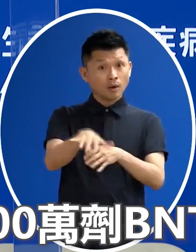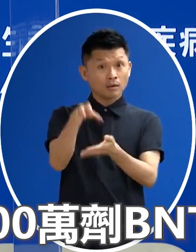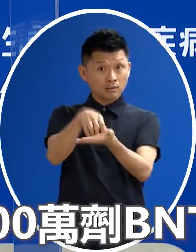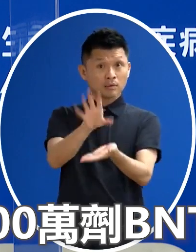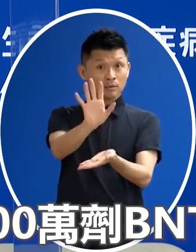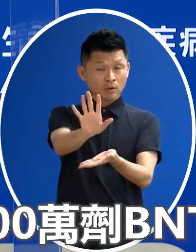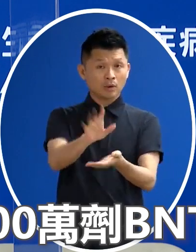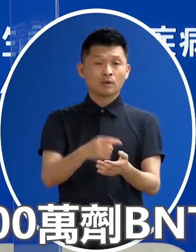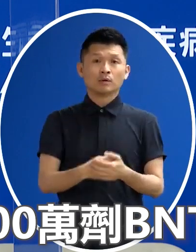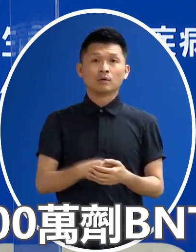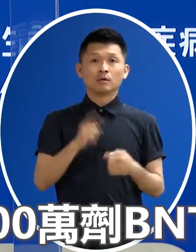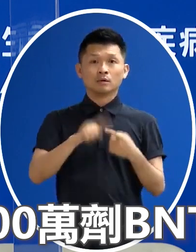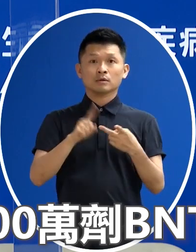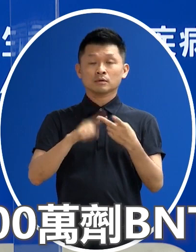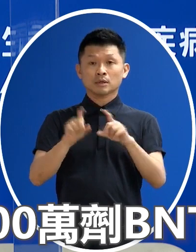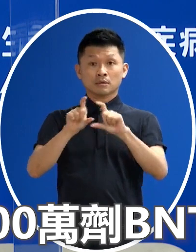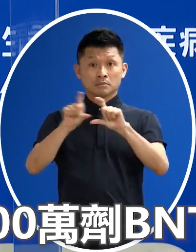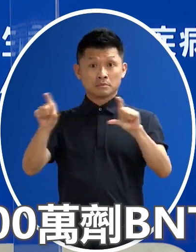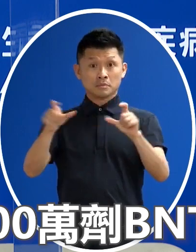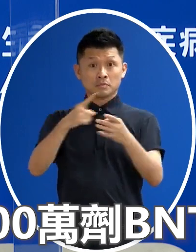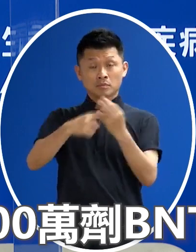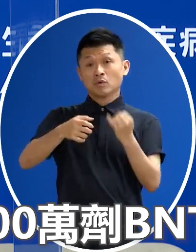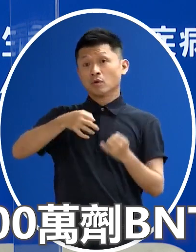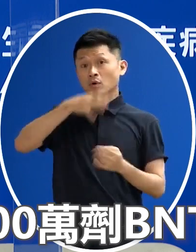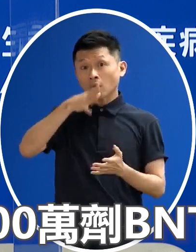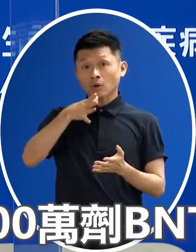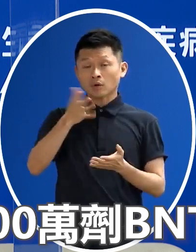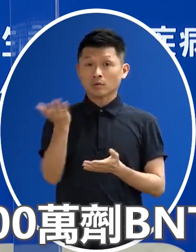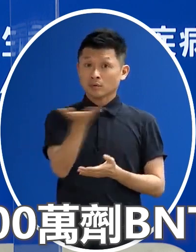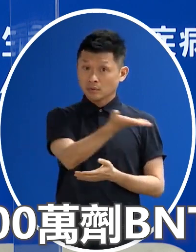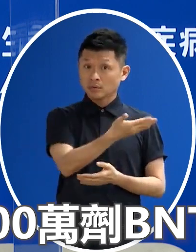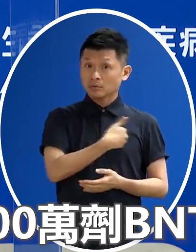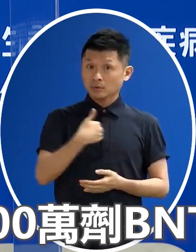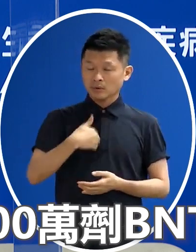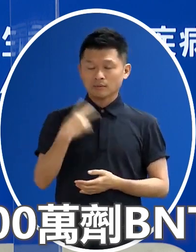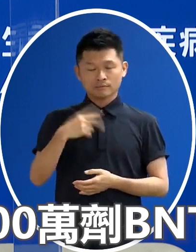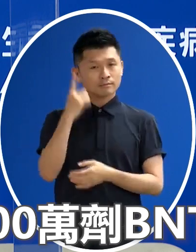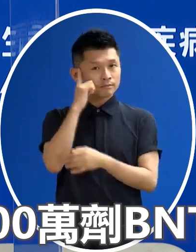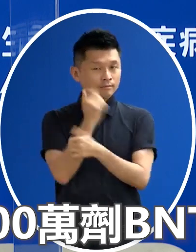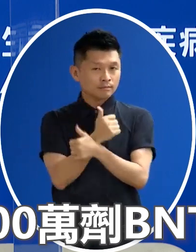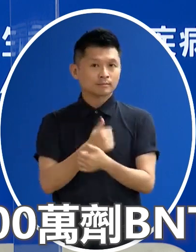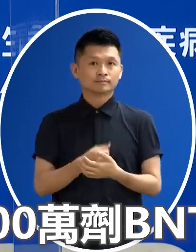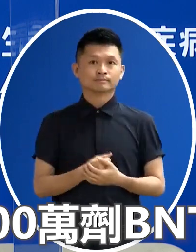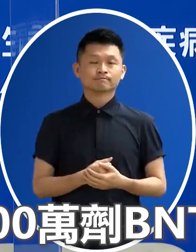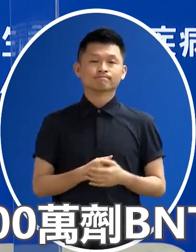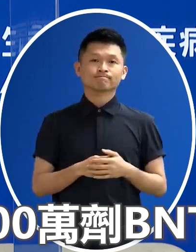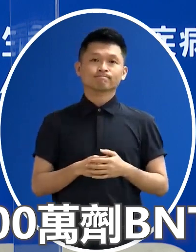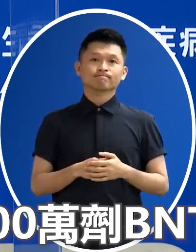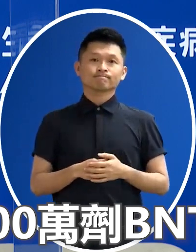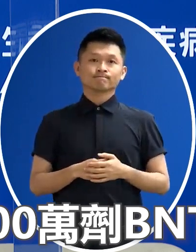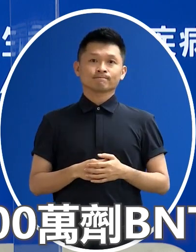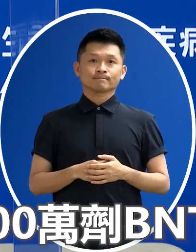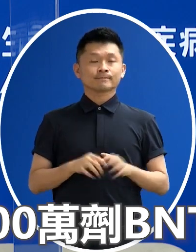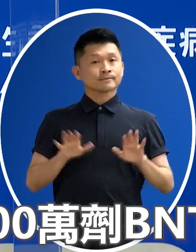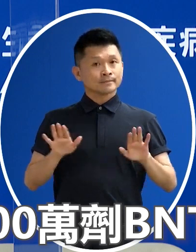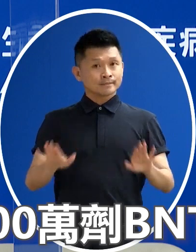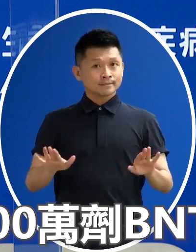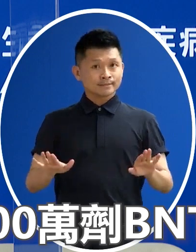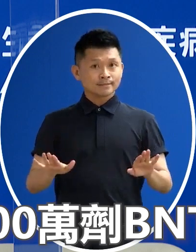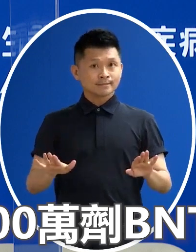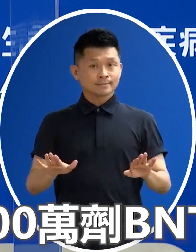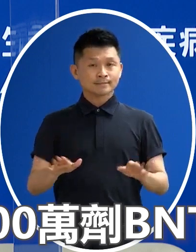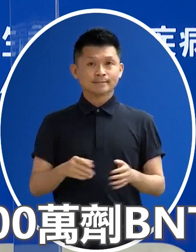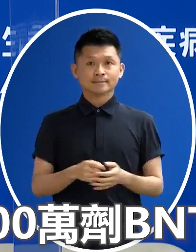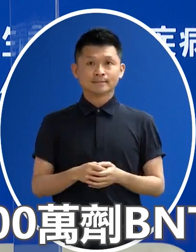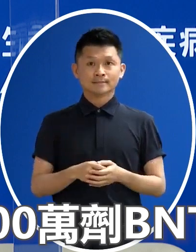说有相关的哈的货可以来，那才来考虑。不过在目前来讲，我还是讲就是说这次哈，我